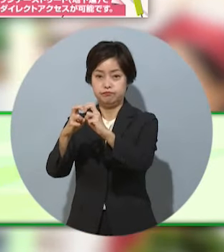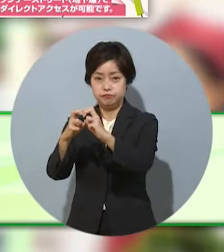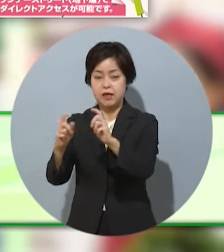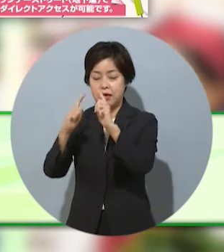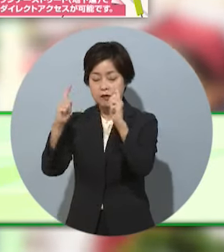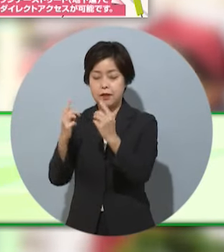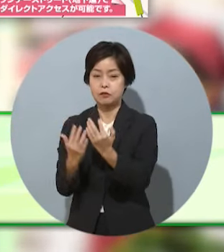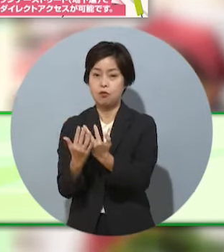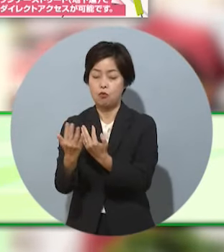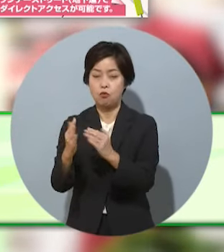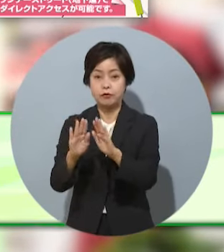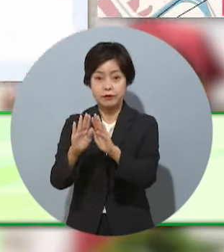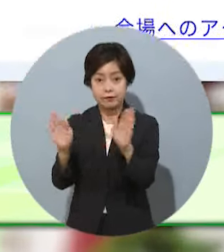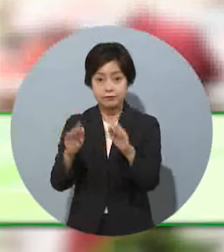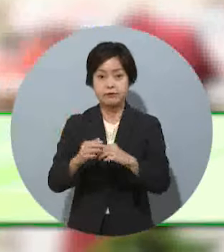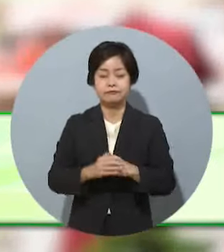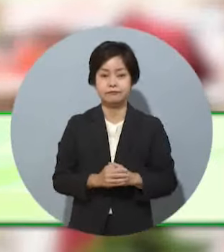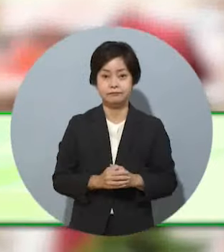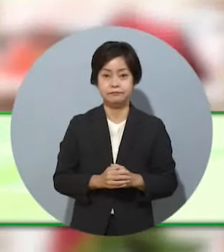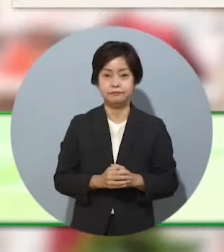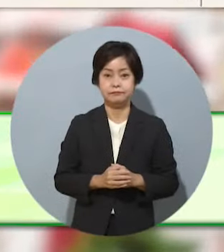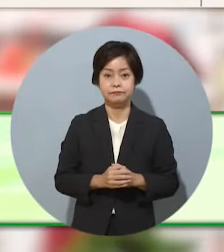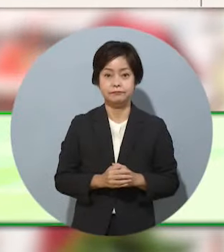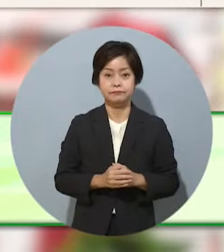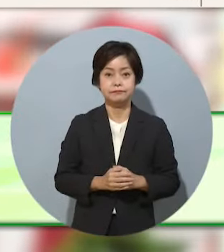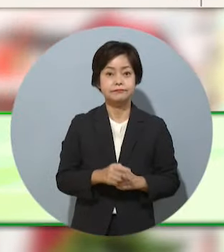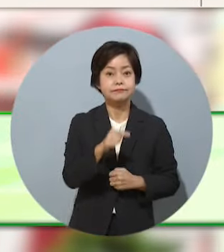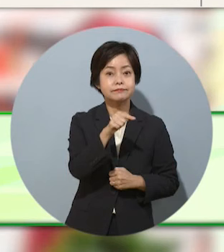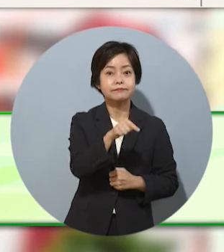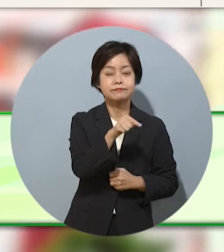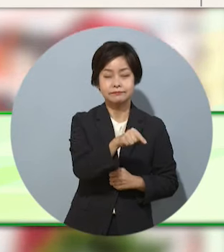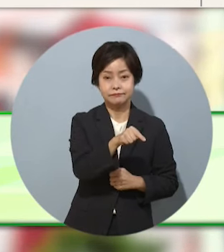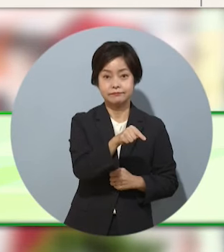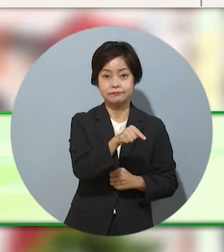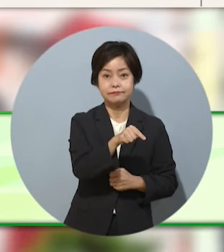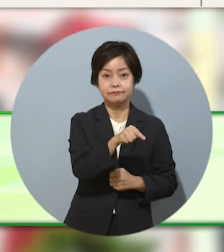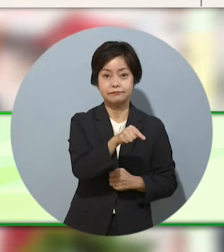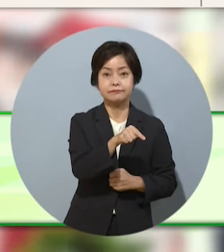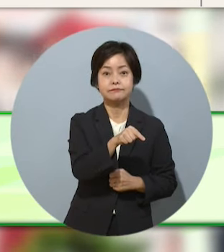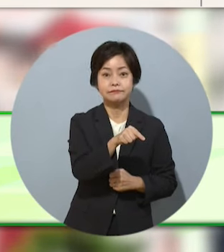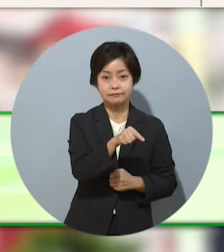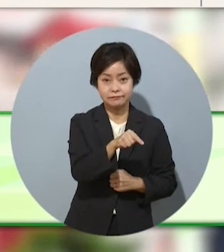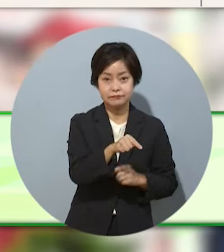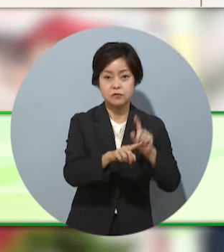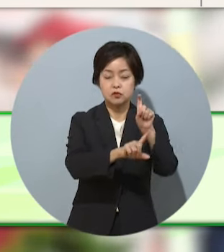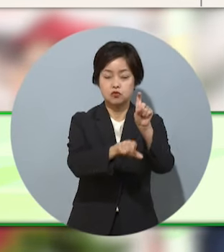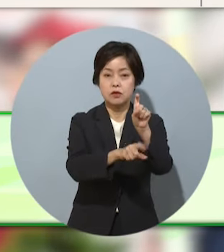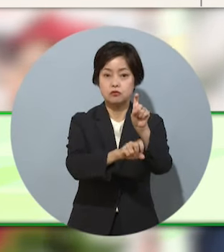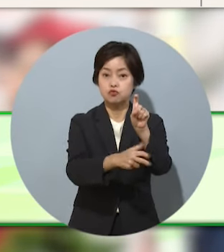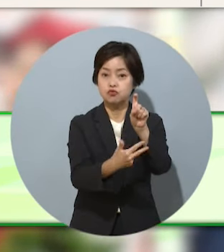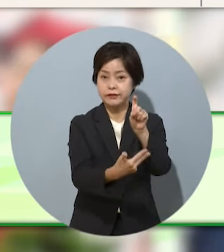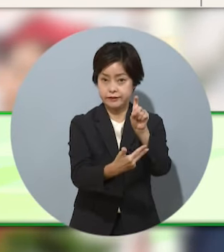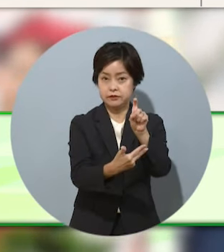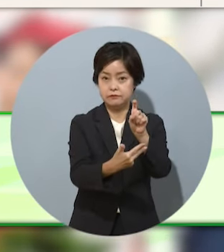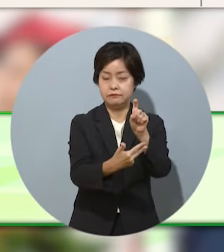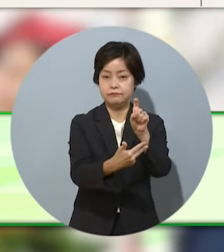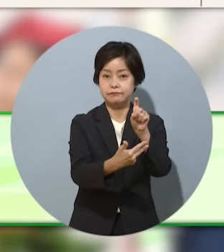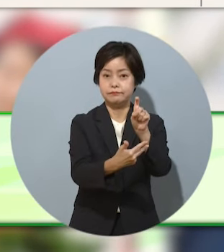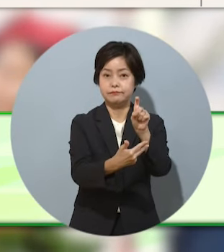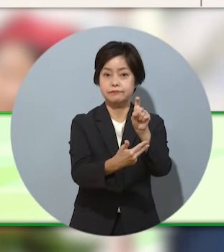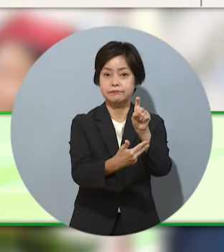イベントホールで開かれ、八王子会場は来月17日木曜